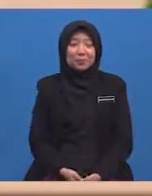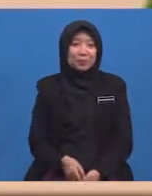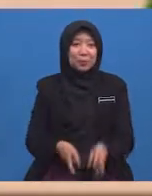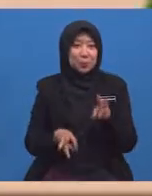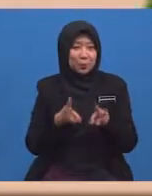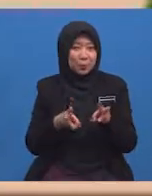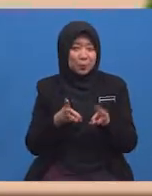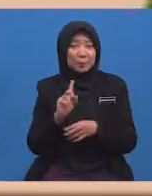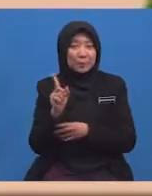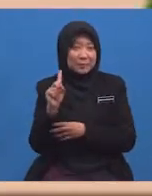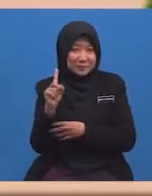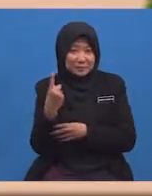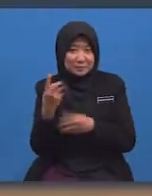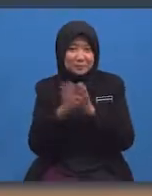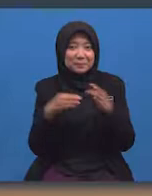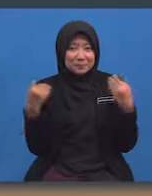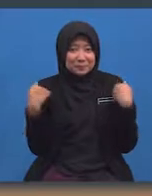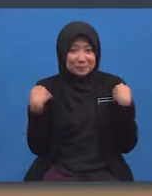mana saja anda berada.